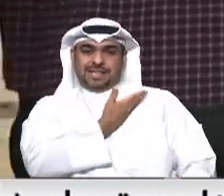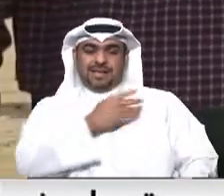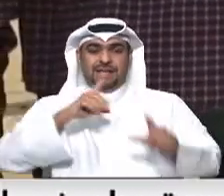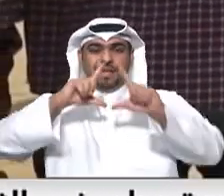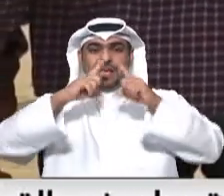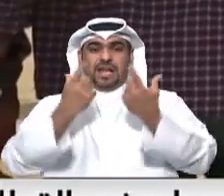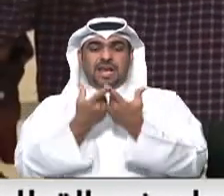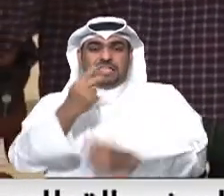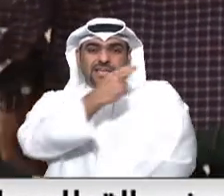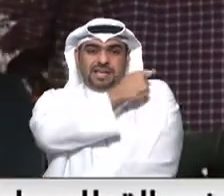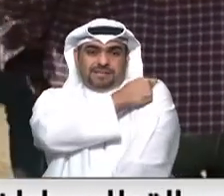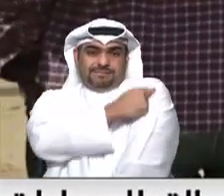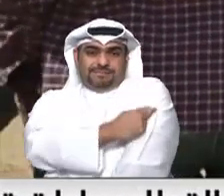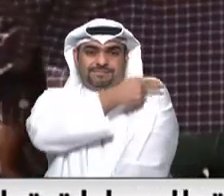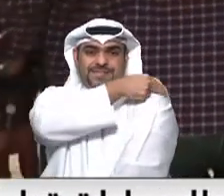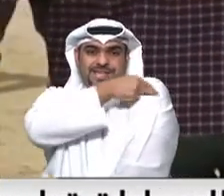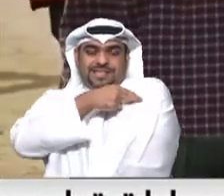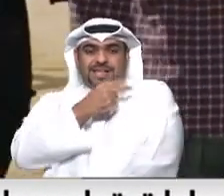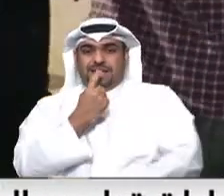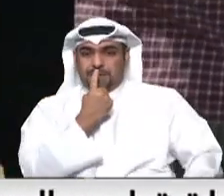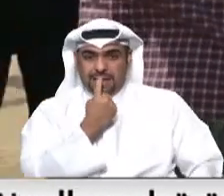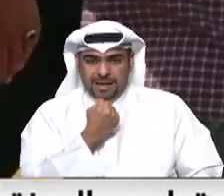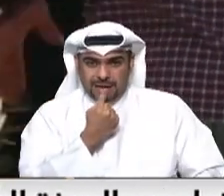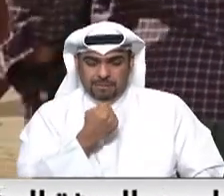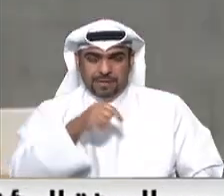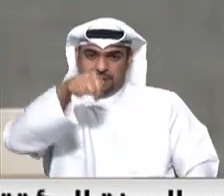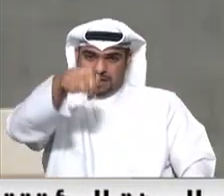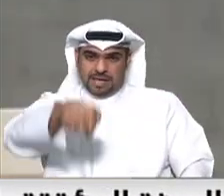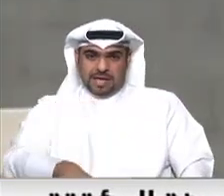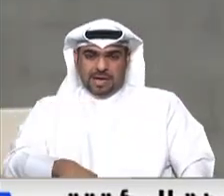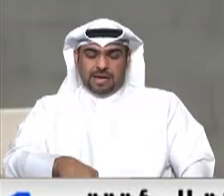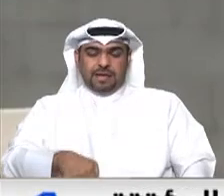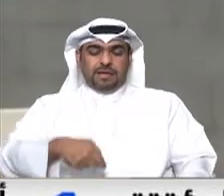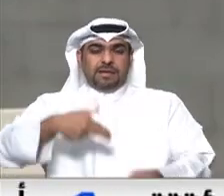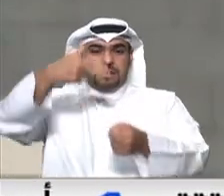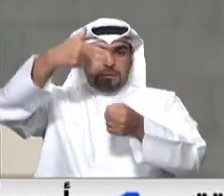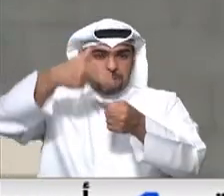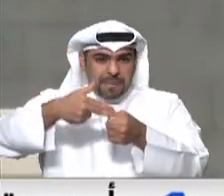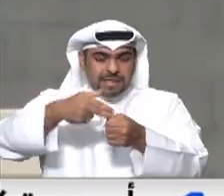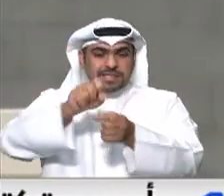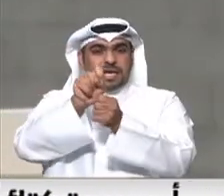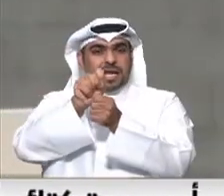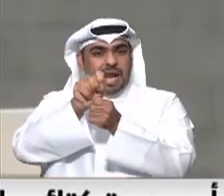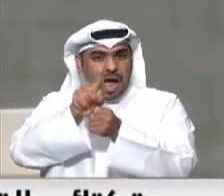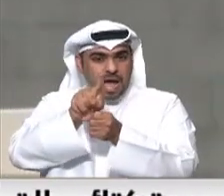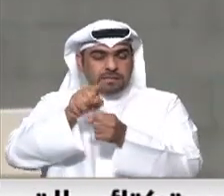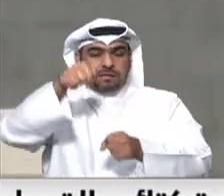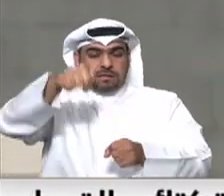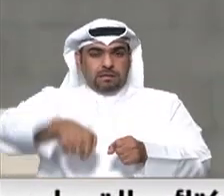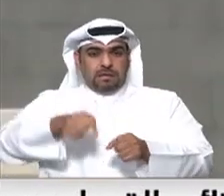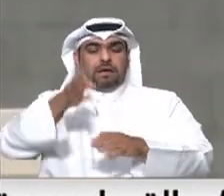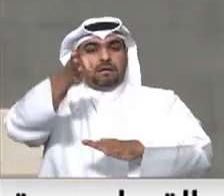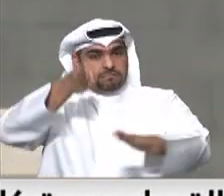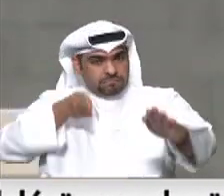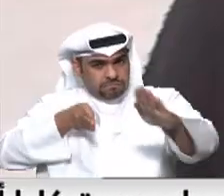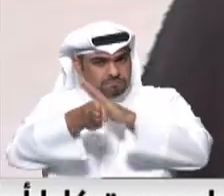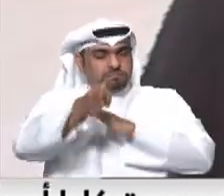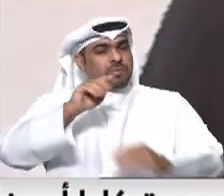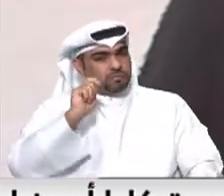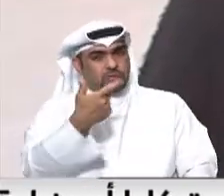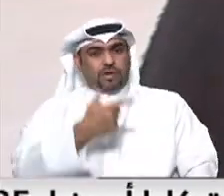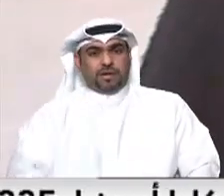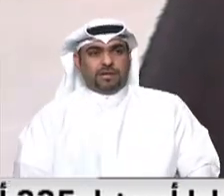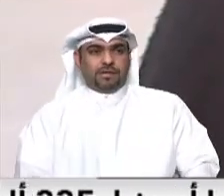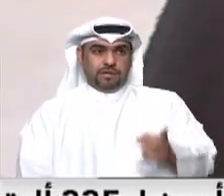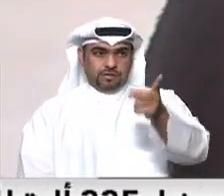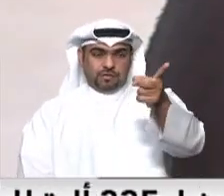فإن ما يدخل من وقود لا يقترب من الحد الأدنى من حاجة قطاع غزة في الوقت الراهن. إن شاء الله بصير